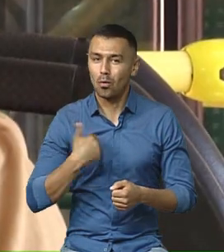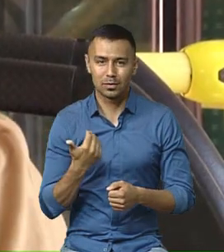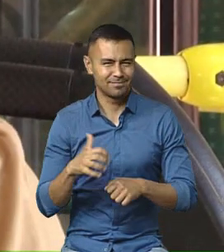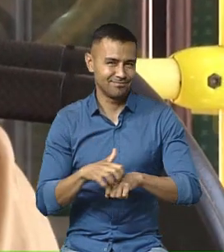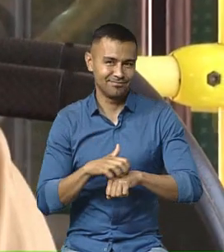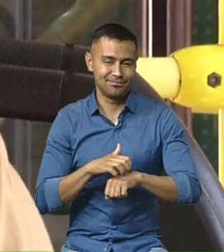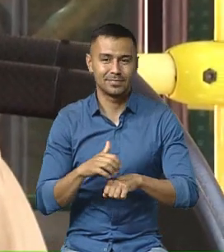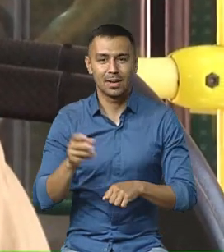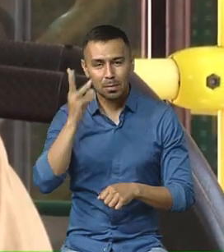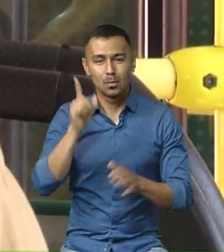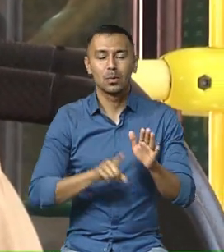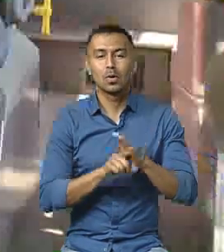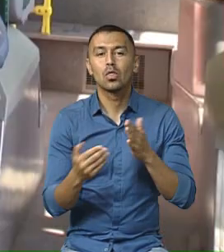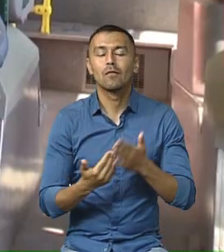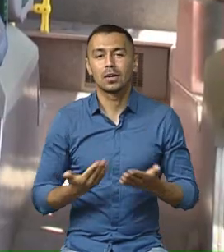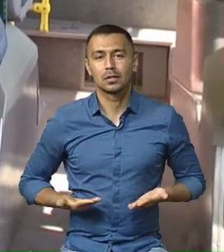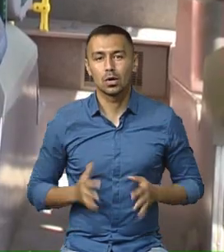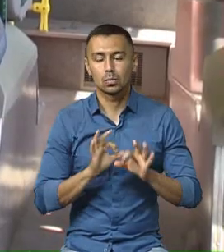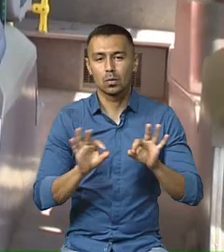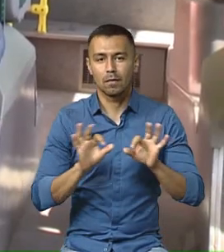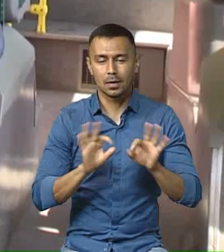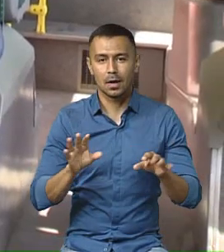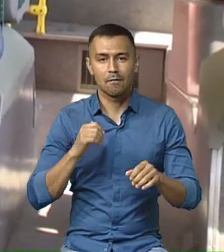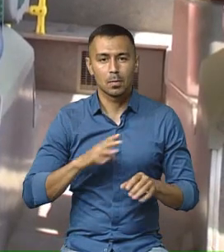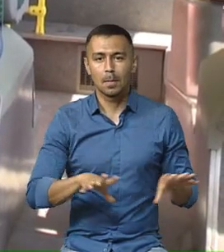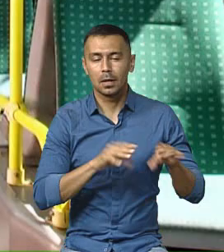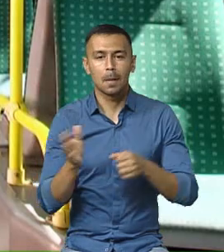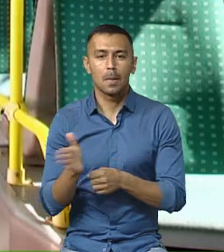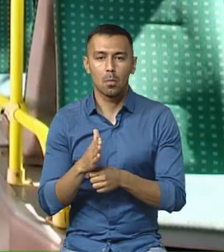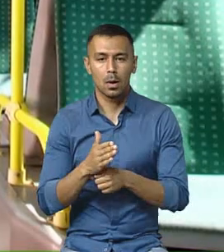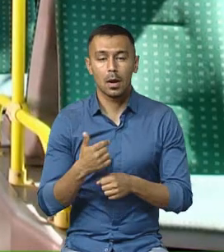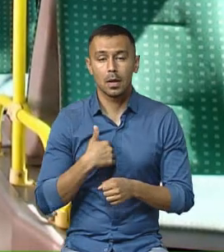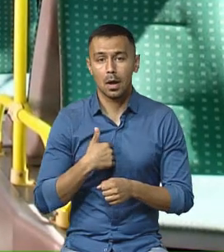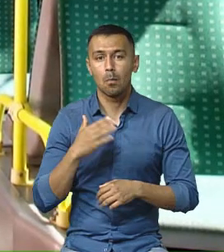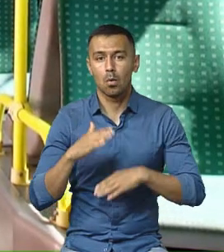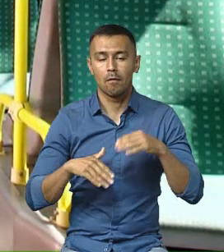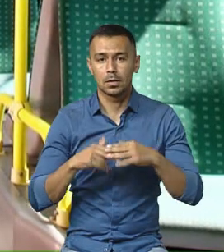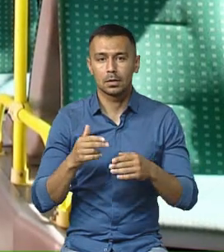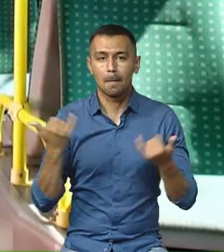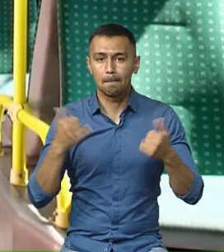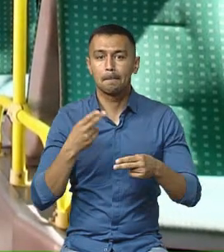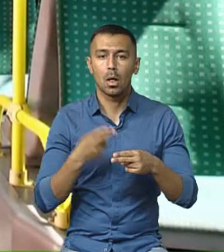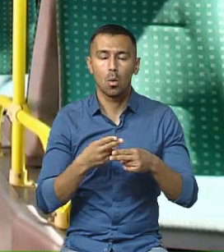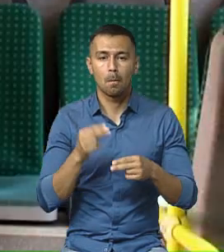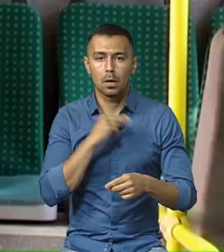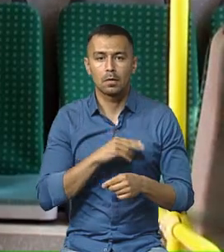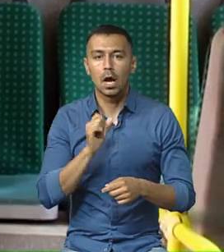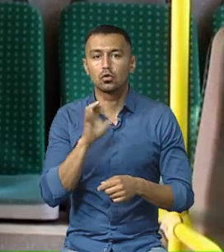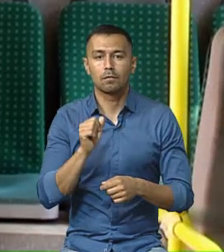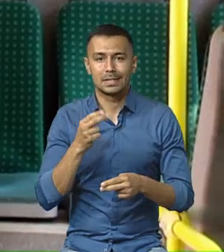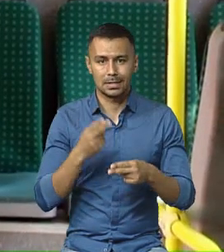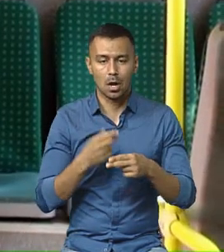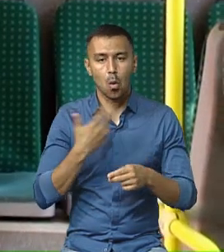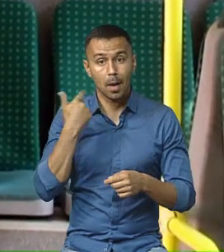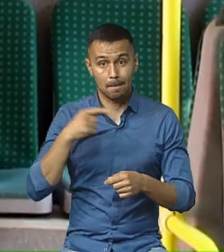У Хмельницькому починає нове життя, розповідає вимушена переселенка з Маріуполя Ольга. Я по професії металург, працювала на Азовсталі. Коли я